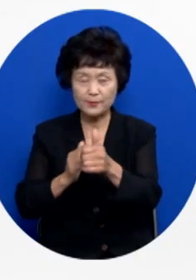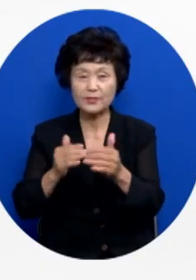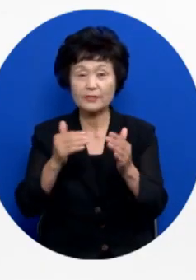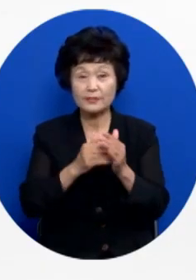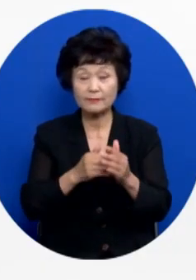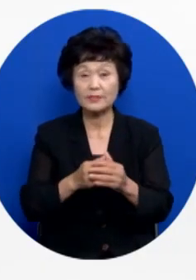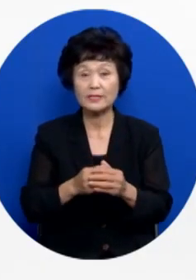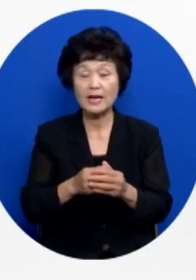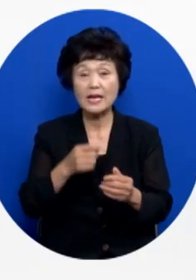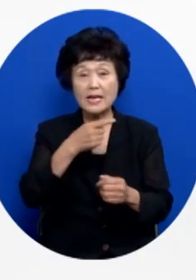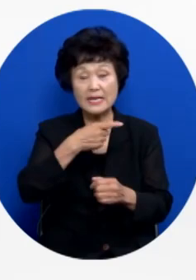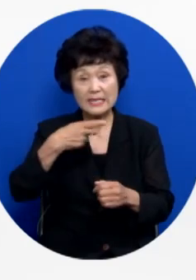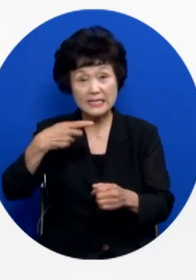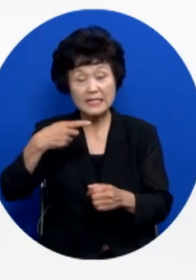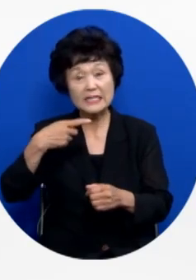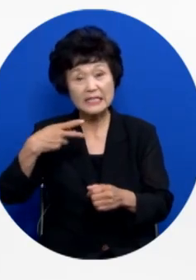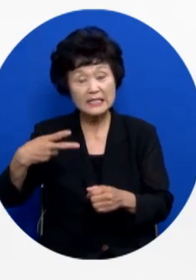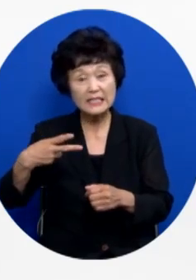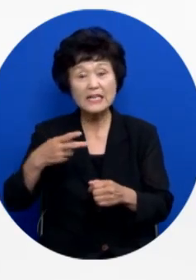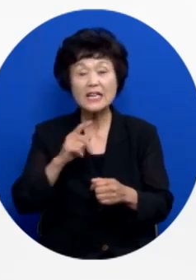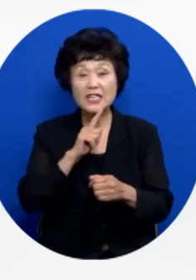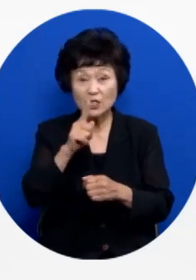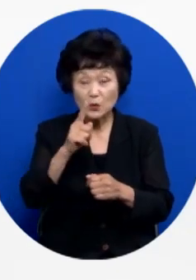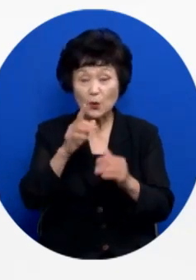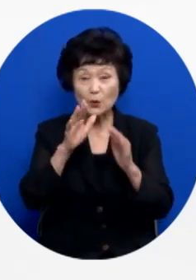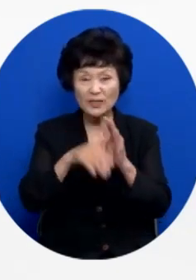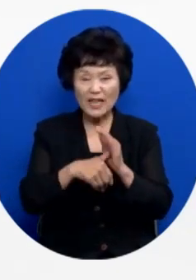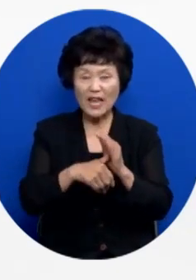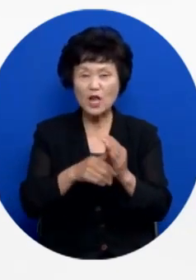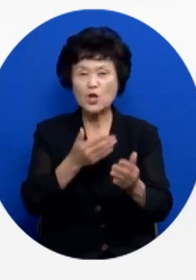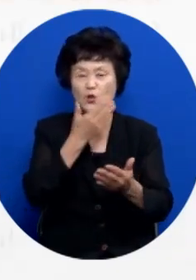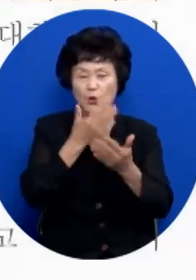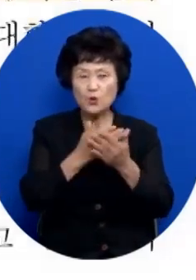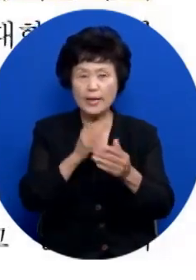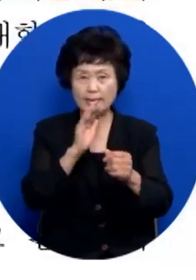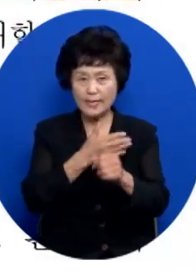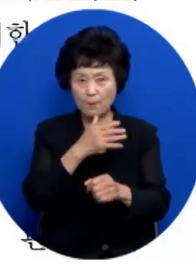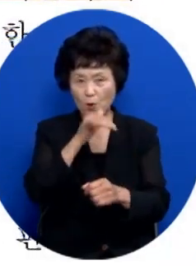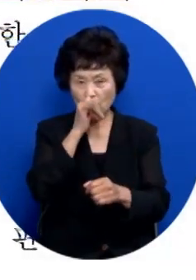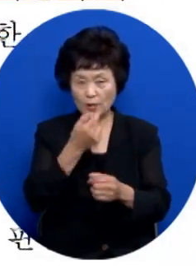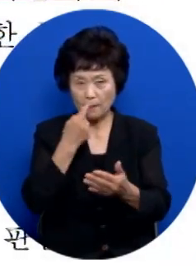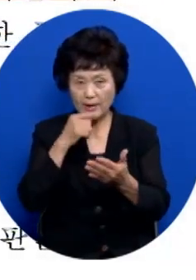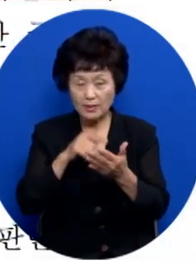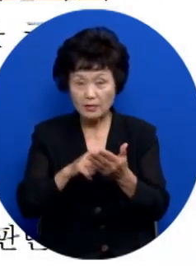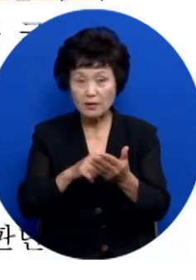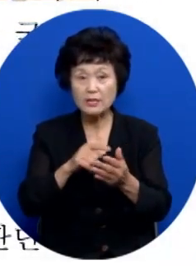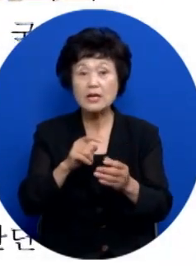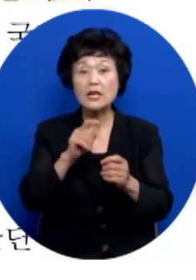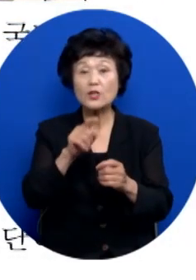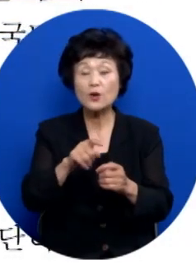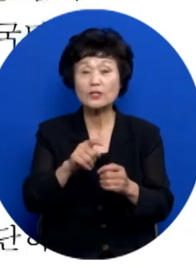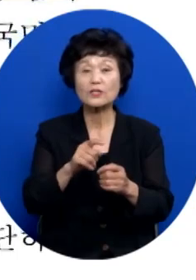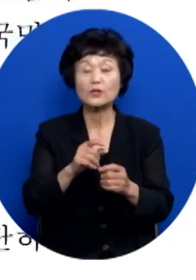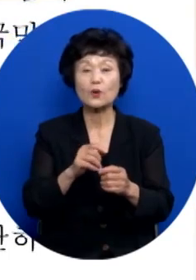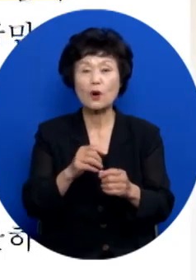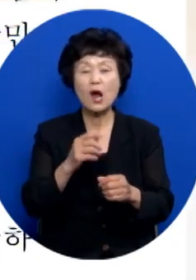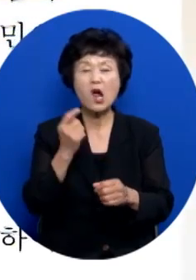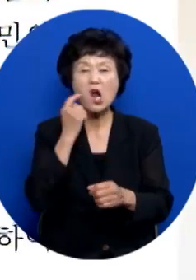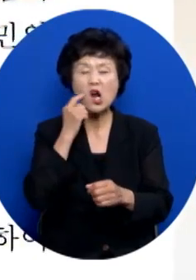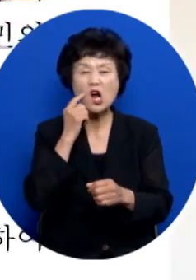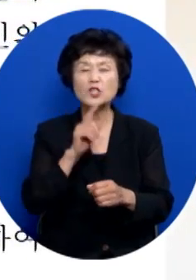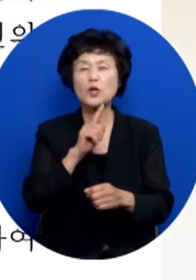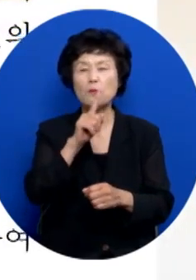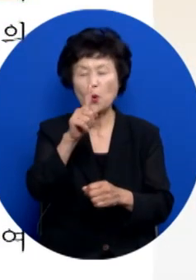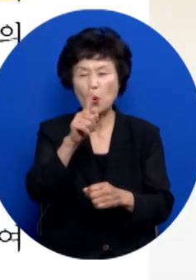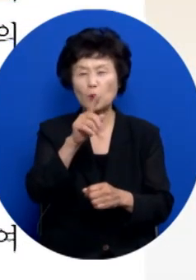국무조정실은 112 신고 사건 처리 과정에서 중대한 과오가 발견됐고 경찰의 대응 상황 파악 과정에서 허위 보고까지